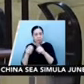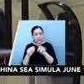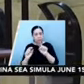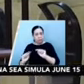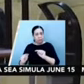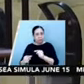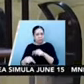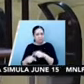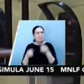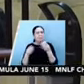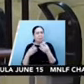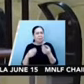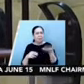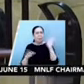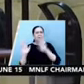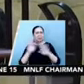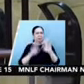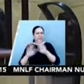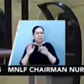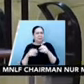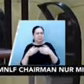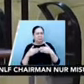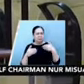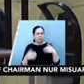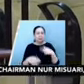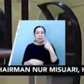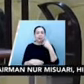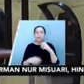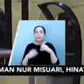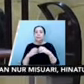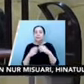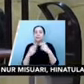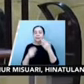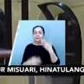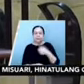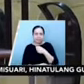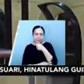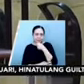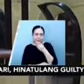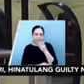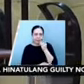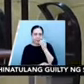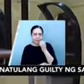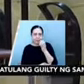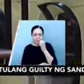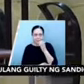marami na raw problema. Para sa GMA Integrated News, Darlene Kay, nakatutok 24 oras.